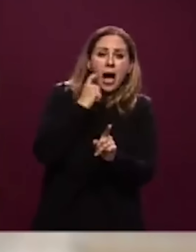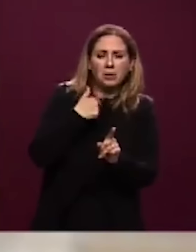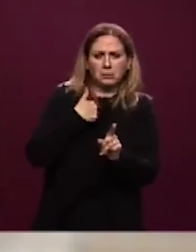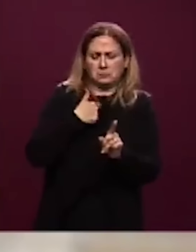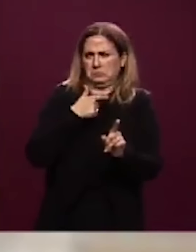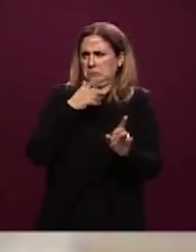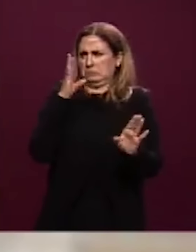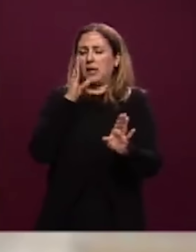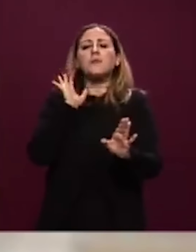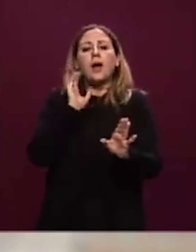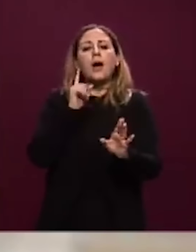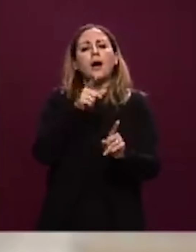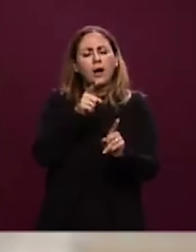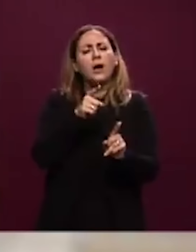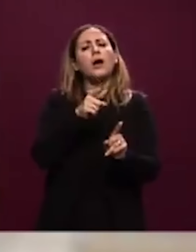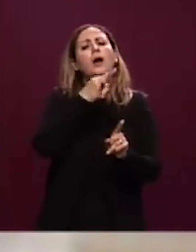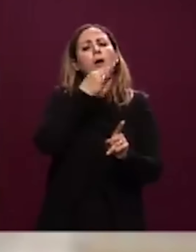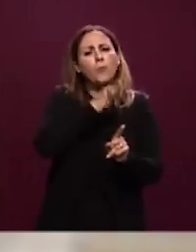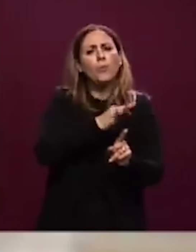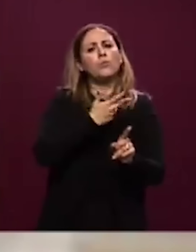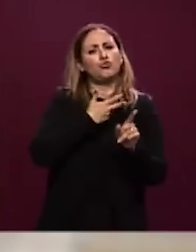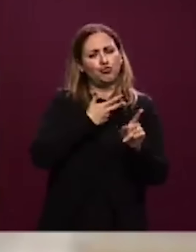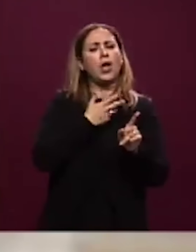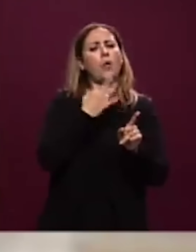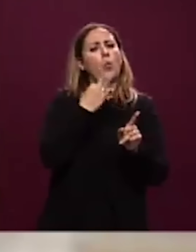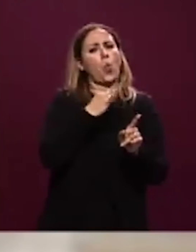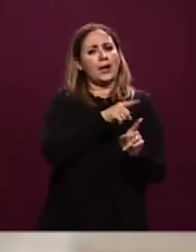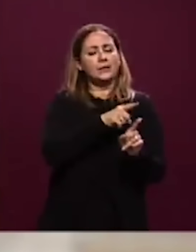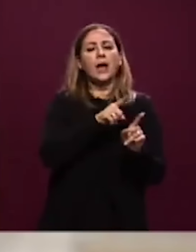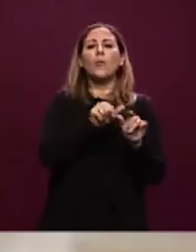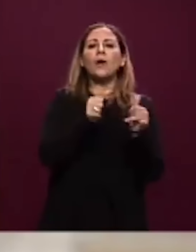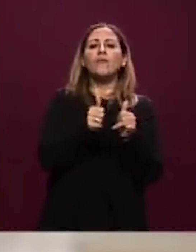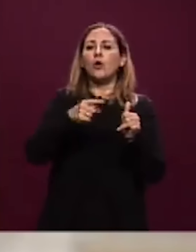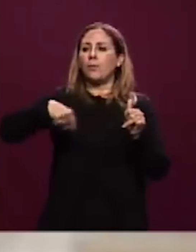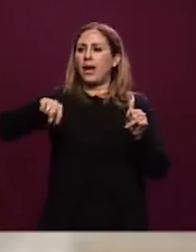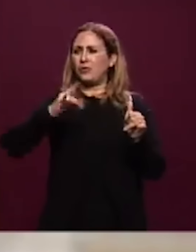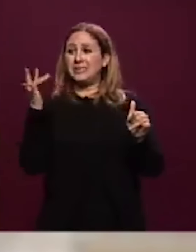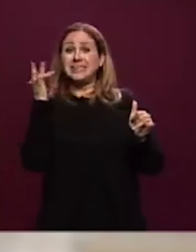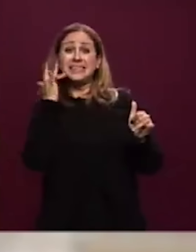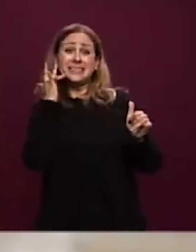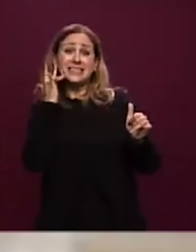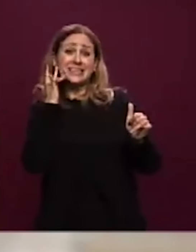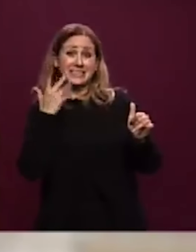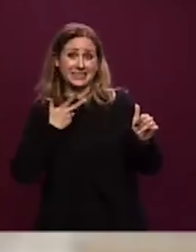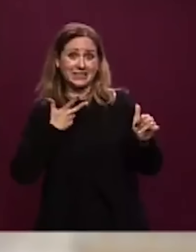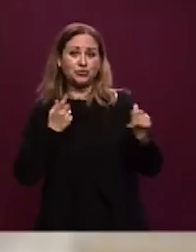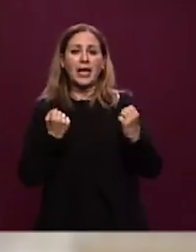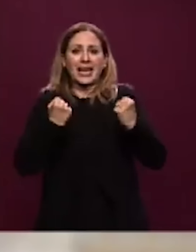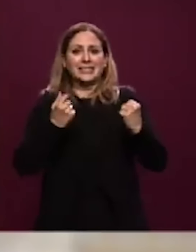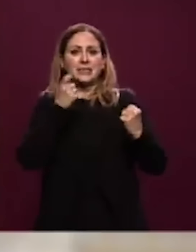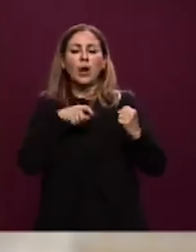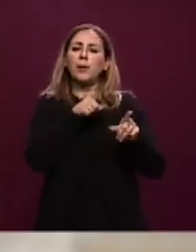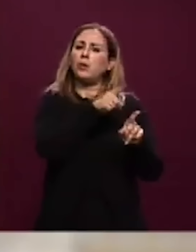l'ha, che è il meno ipocrita di tutti quelli che hanno parlato qui dentro della resistenza ucraina, perché Macron